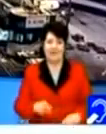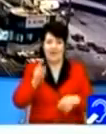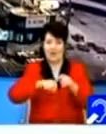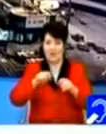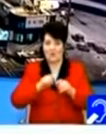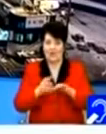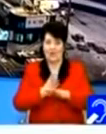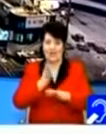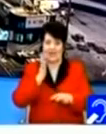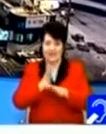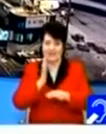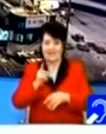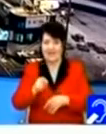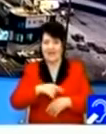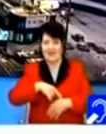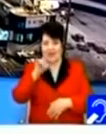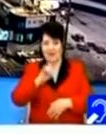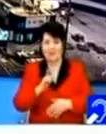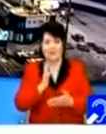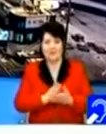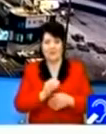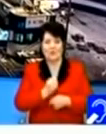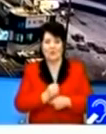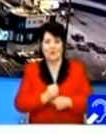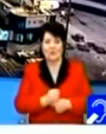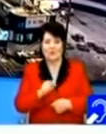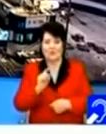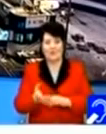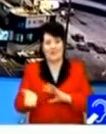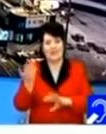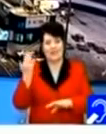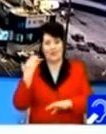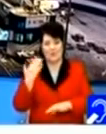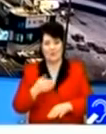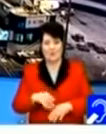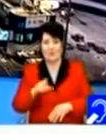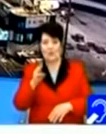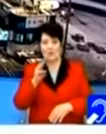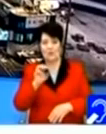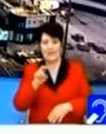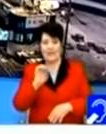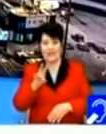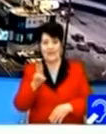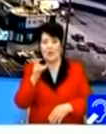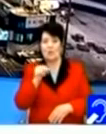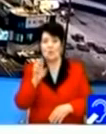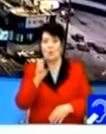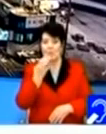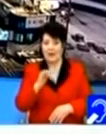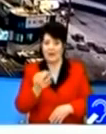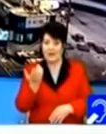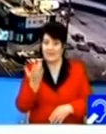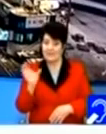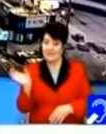Controlele și cozile interminabile de la aeroport devin un lucru de domeniul trecutului. Un tunel revoluționar din Dubai poate verifica în